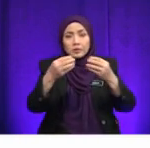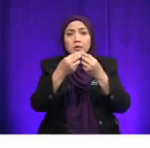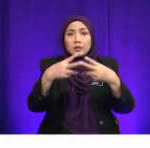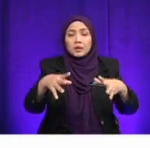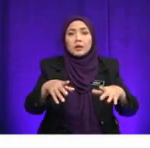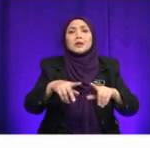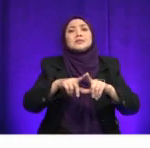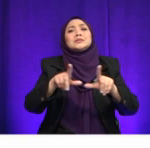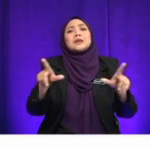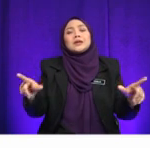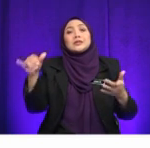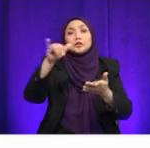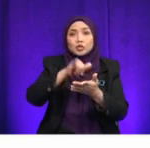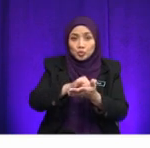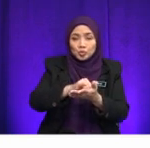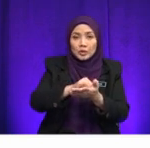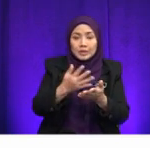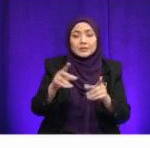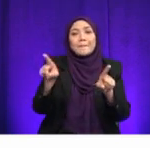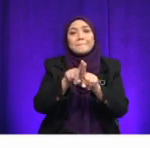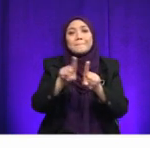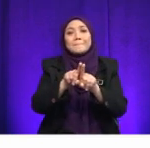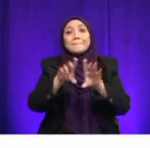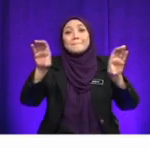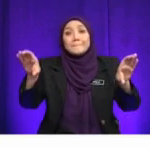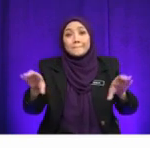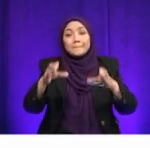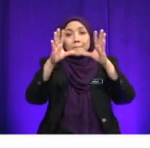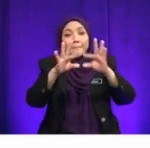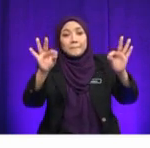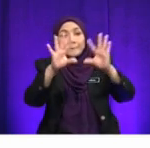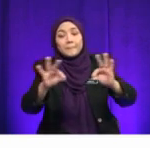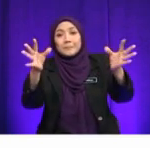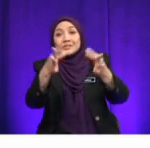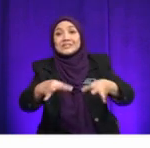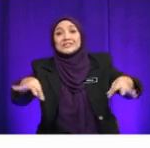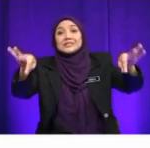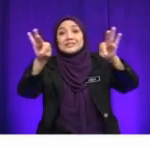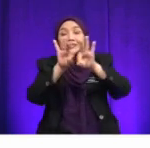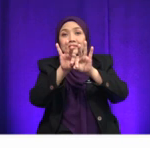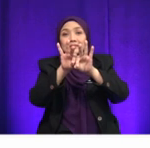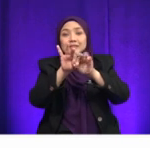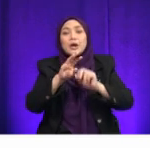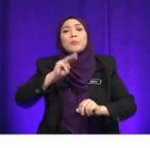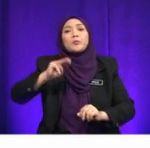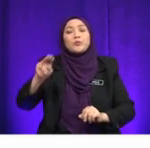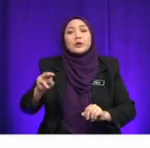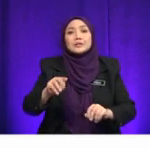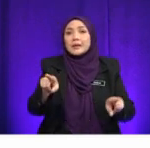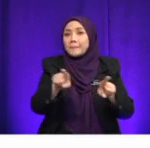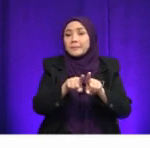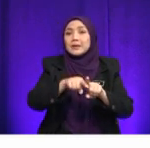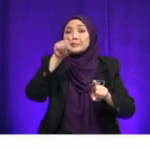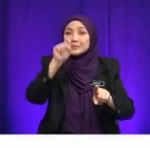ini adalah penanda wacana bayi fakta yang kedua dan seterusnya kita lihat eee murid juga memberikan uraian